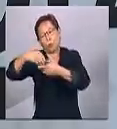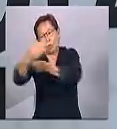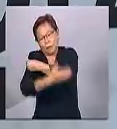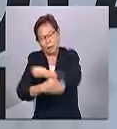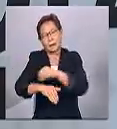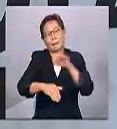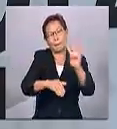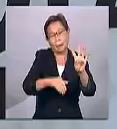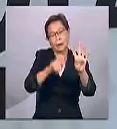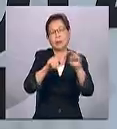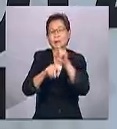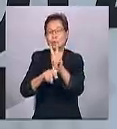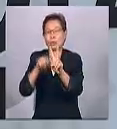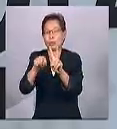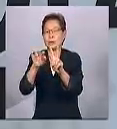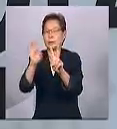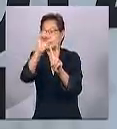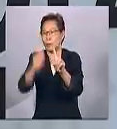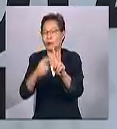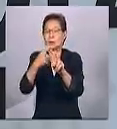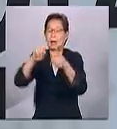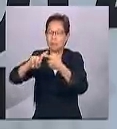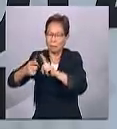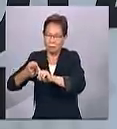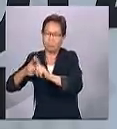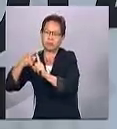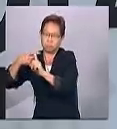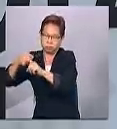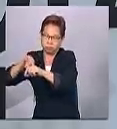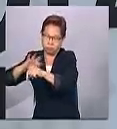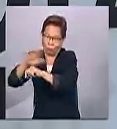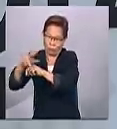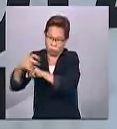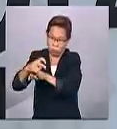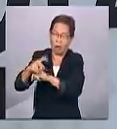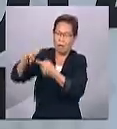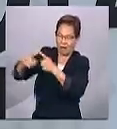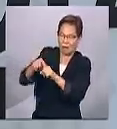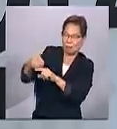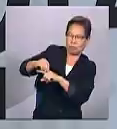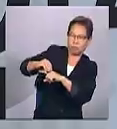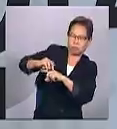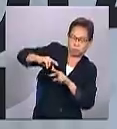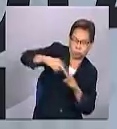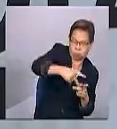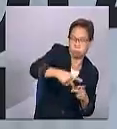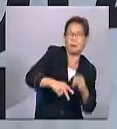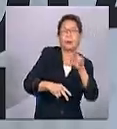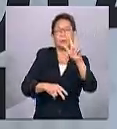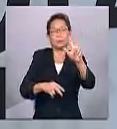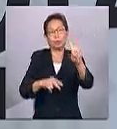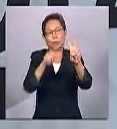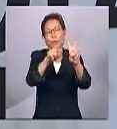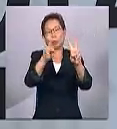kes 2.9% daripada rakan yang positif COVID-19. 3 kes iaitu